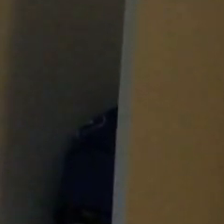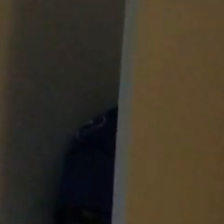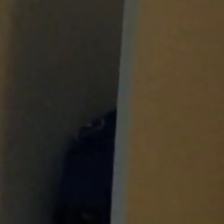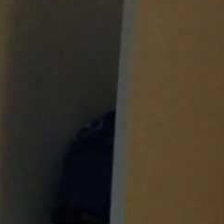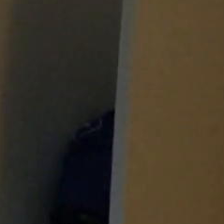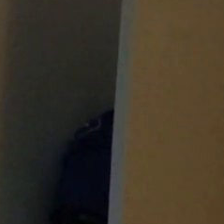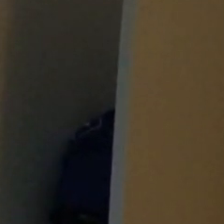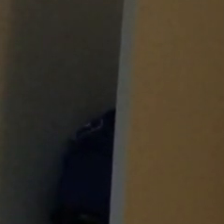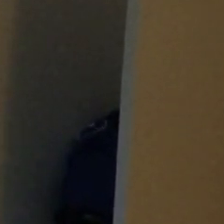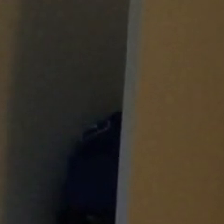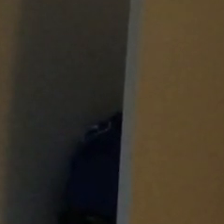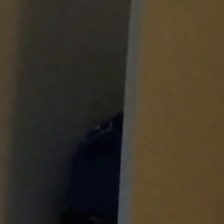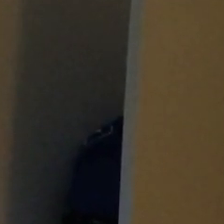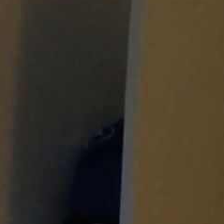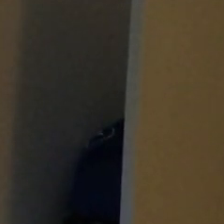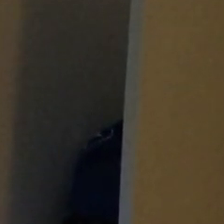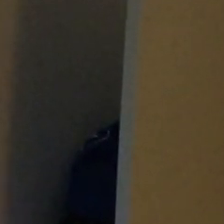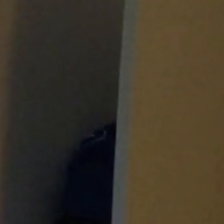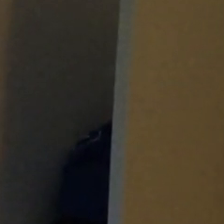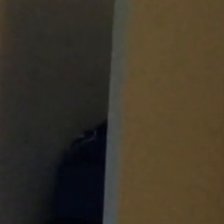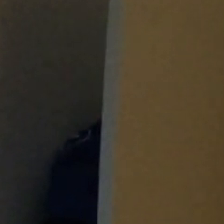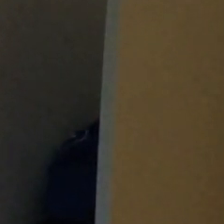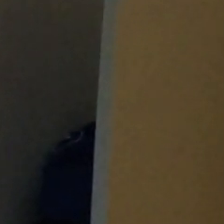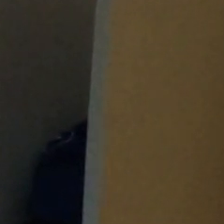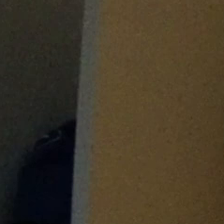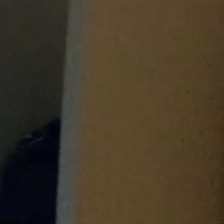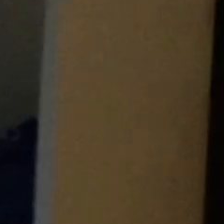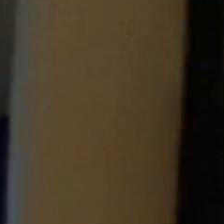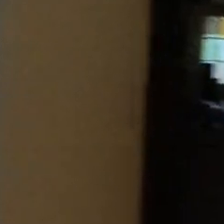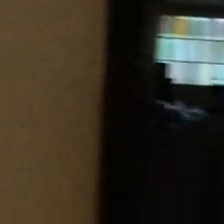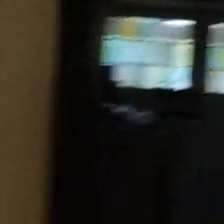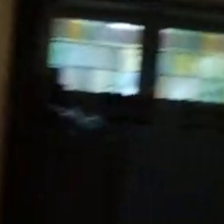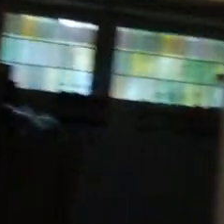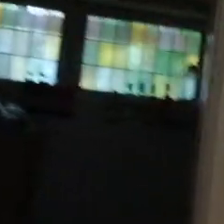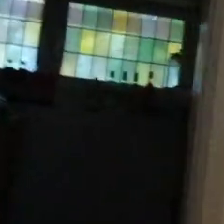folkeskoler og alle gymnasieuddannelser for at kunne feste videre til klokken 5